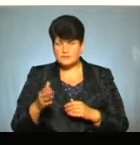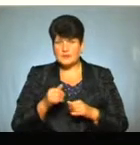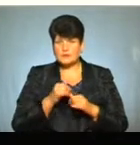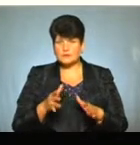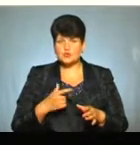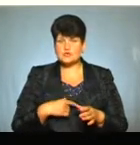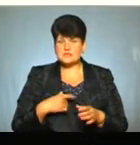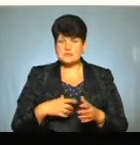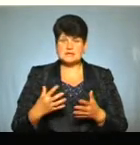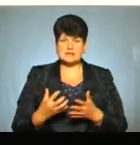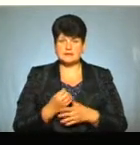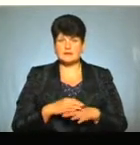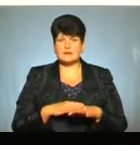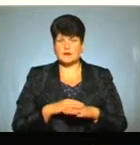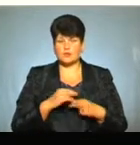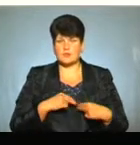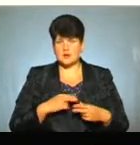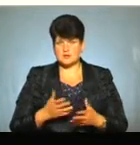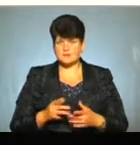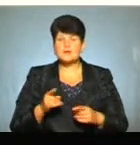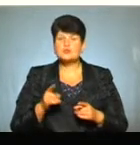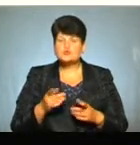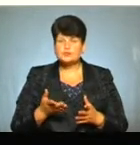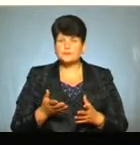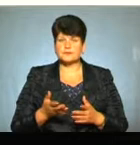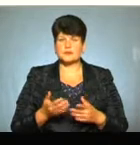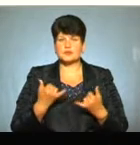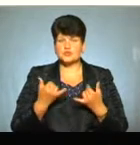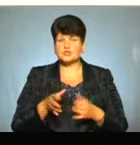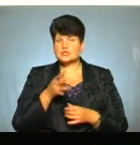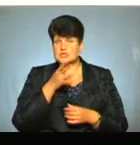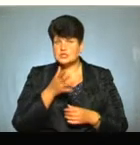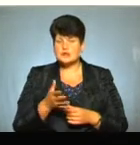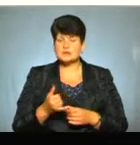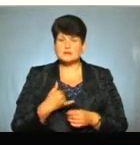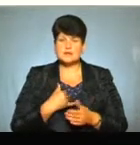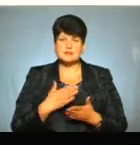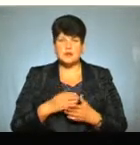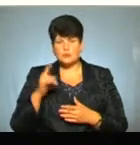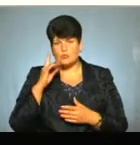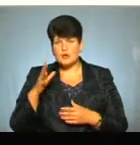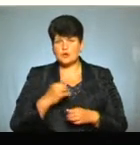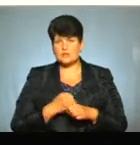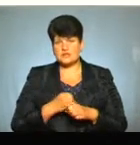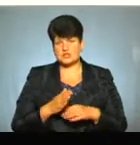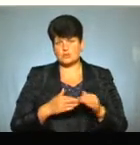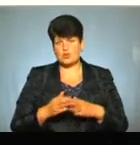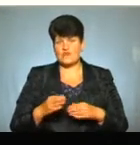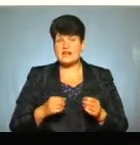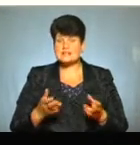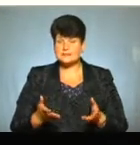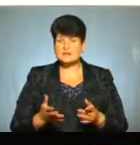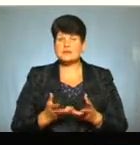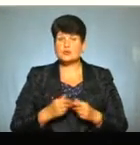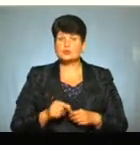не можуть себе знайти на ринку праці. Чому саме на сьогоднішній час є популярними робітничі професії?